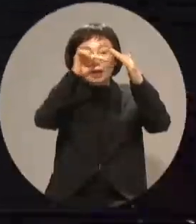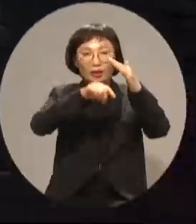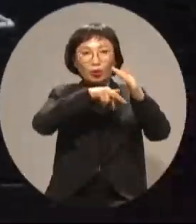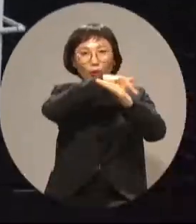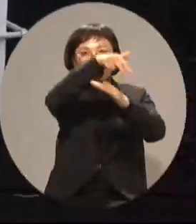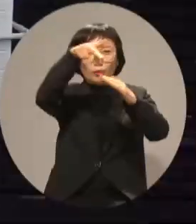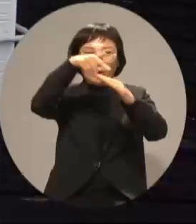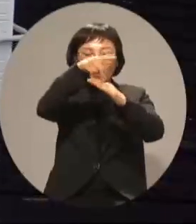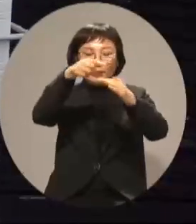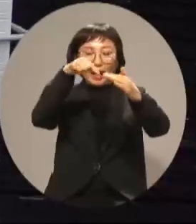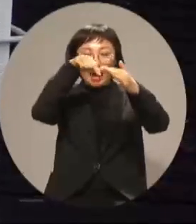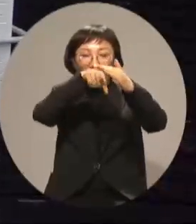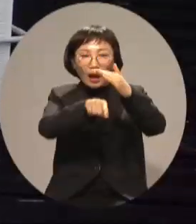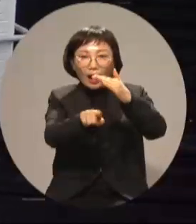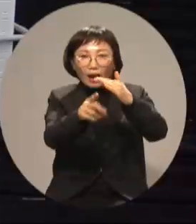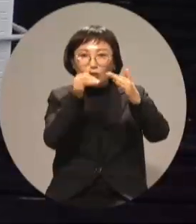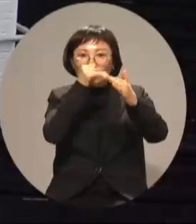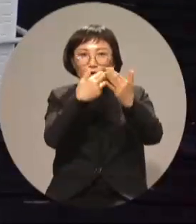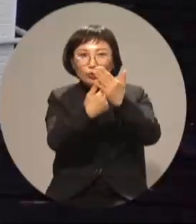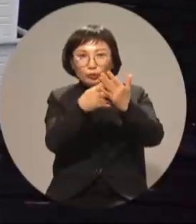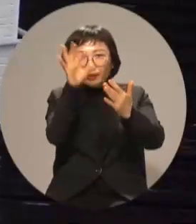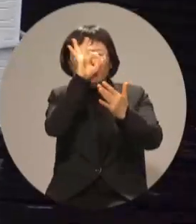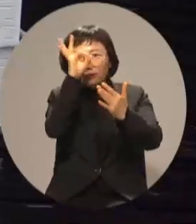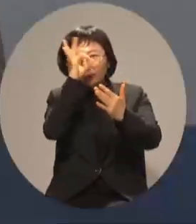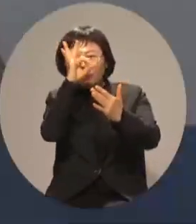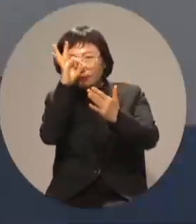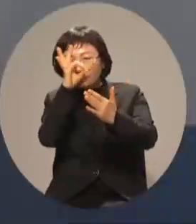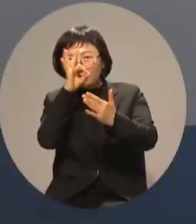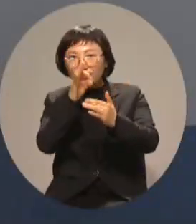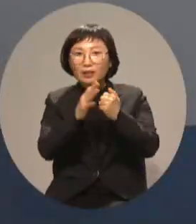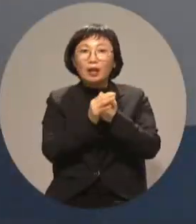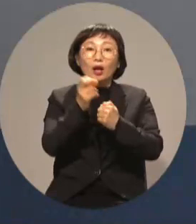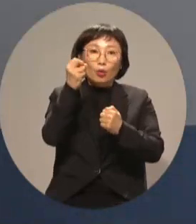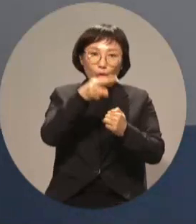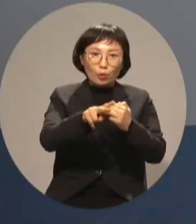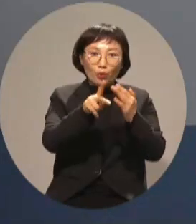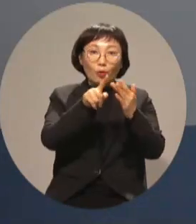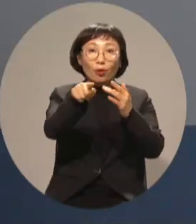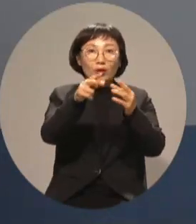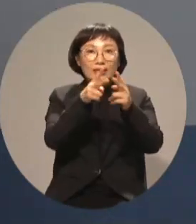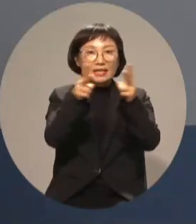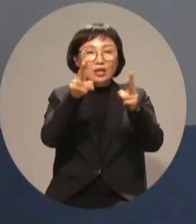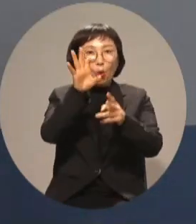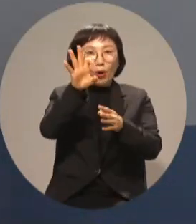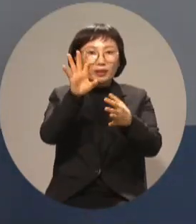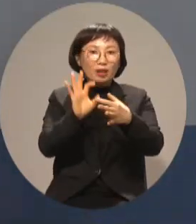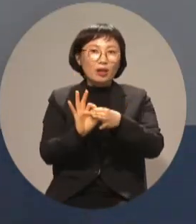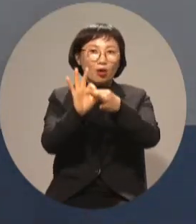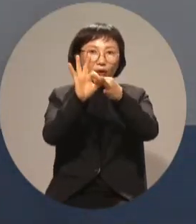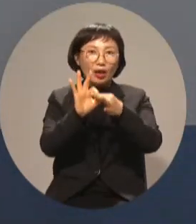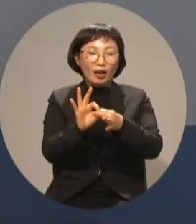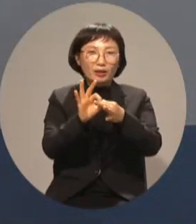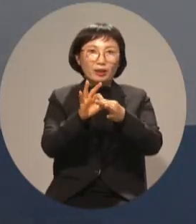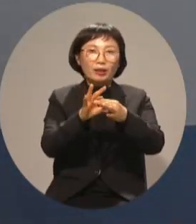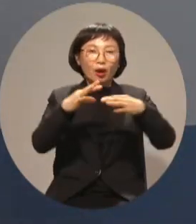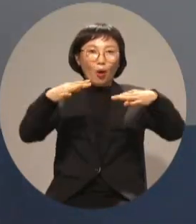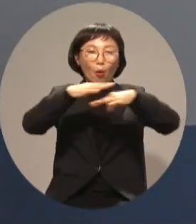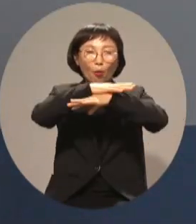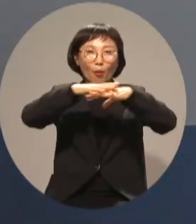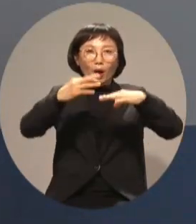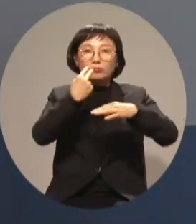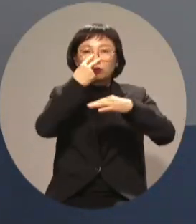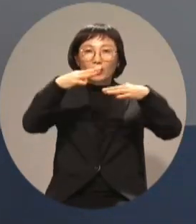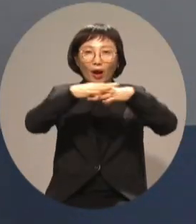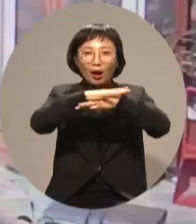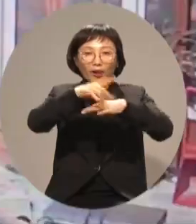내부로 들어갈 수 있는 창문을 찾았습니다 그리고 2층 화장실 과 연결된 환경 창문을 지니